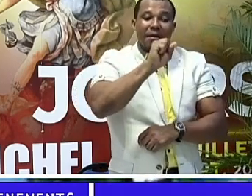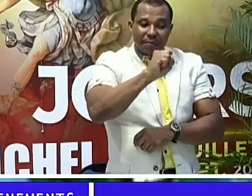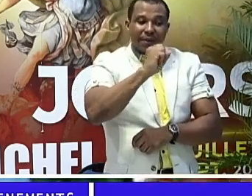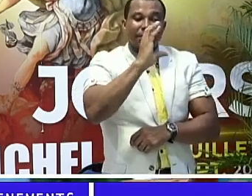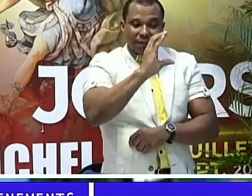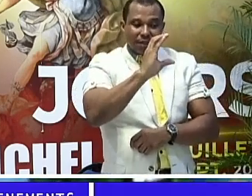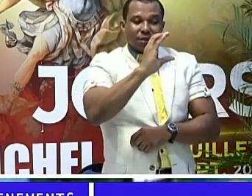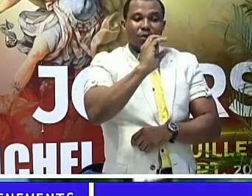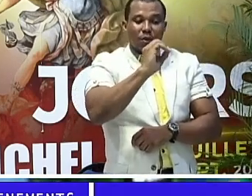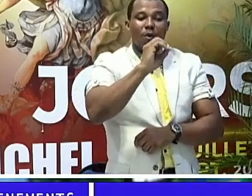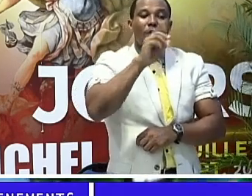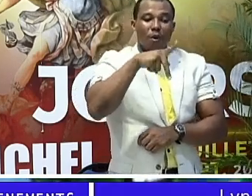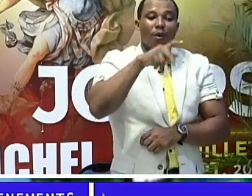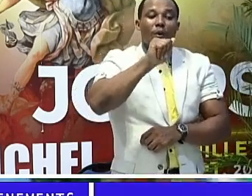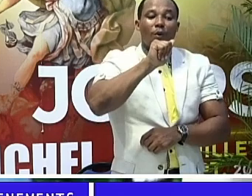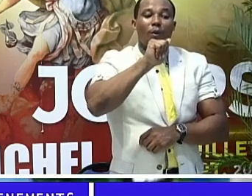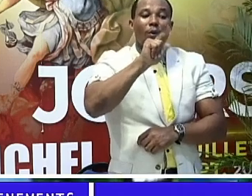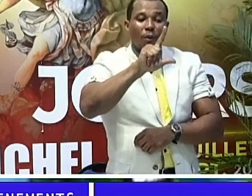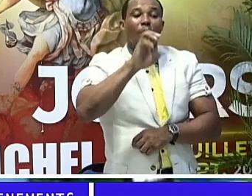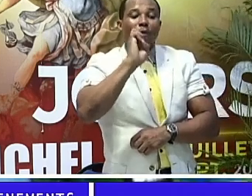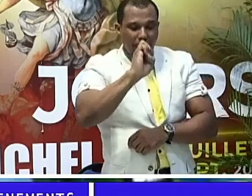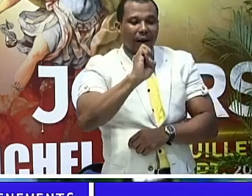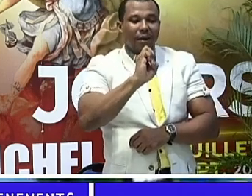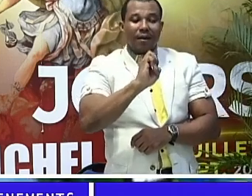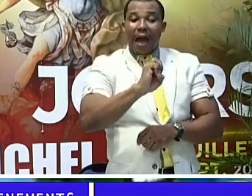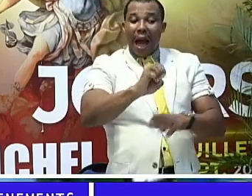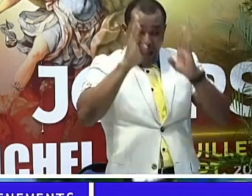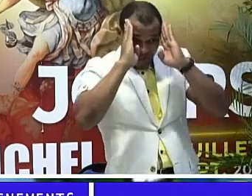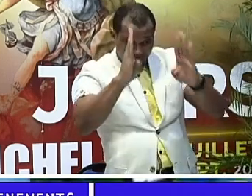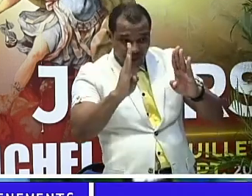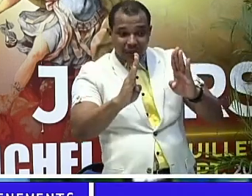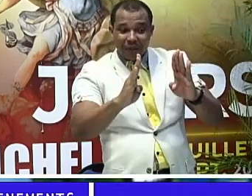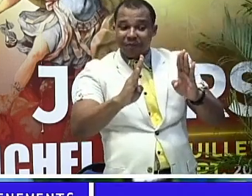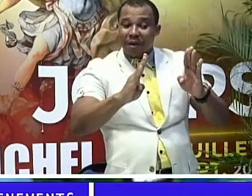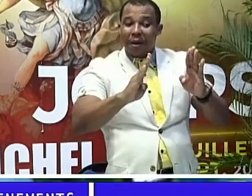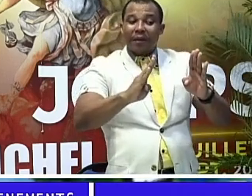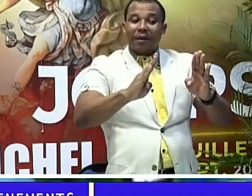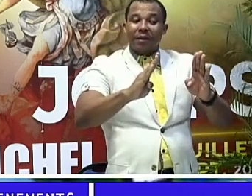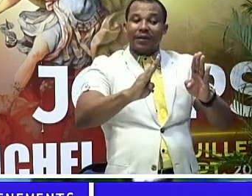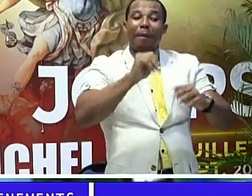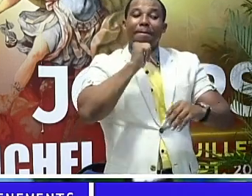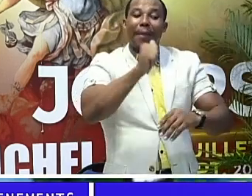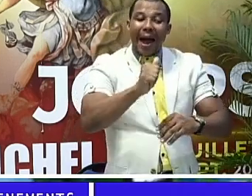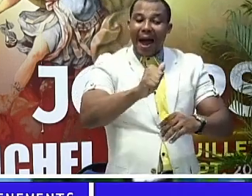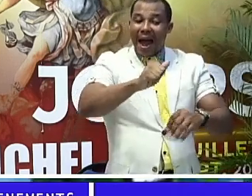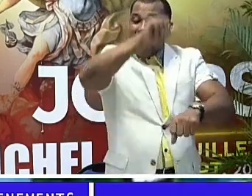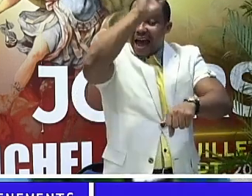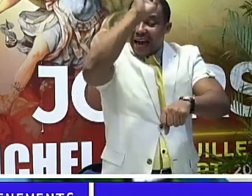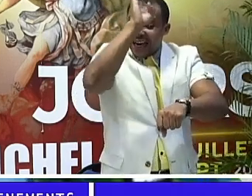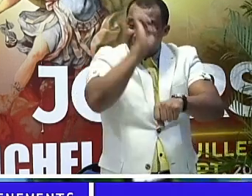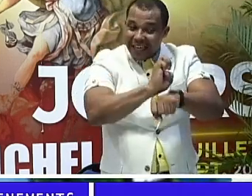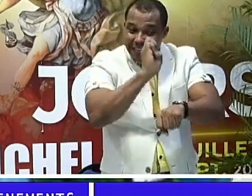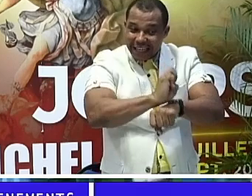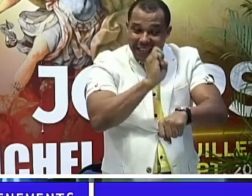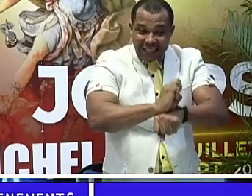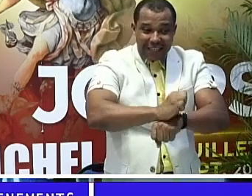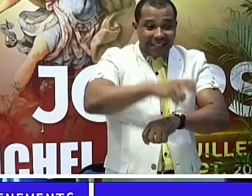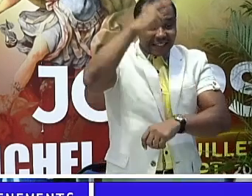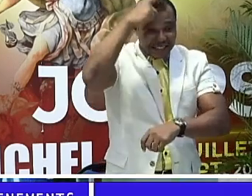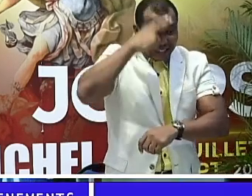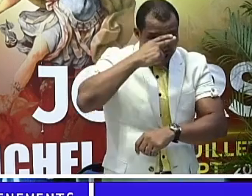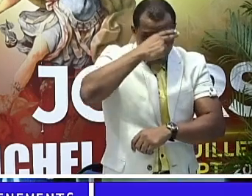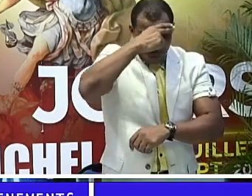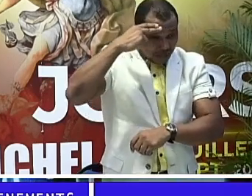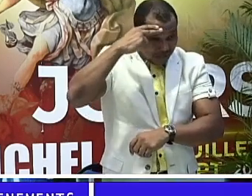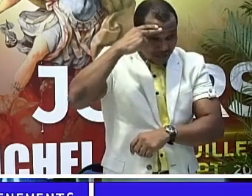catholique d'Haïti. C'est très important pour nous faire nuance là. Ce n'est pas que dans l'idée, ce n'est pas